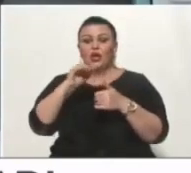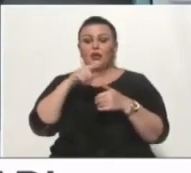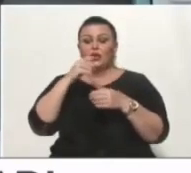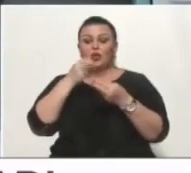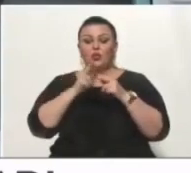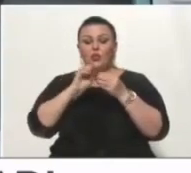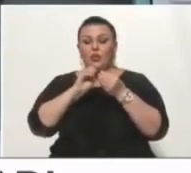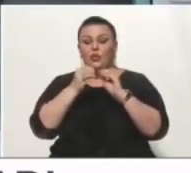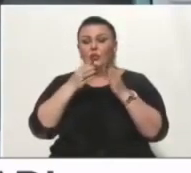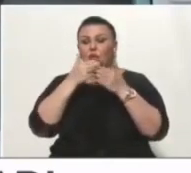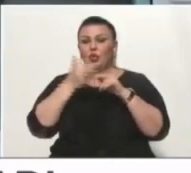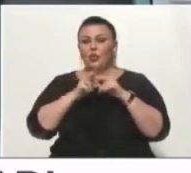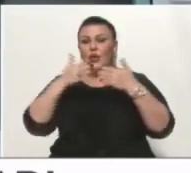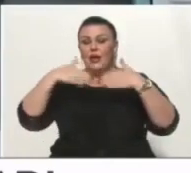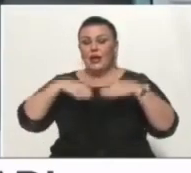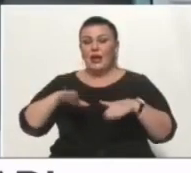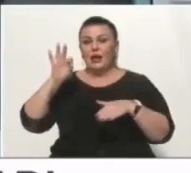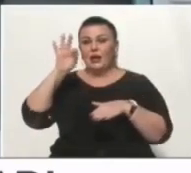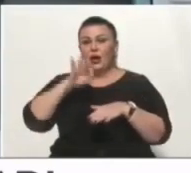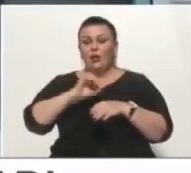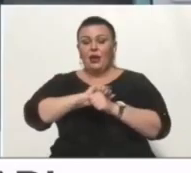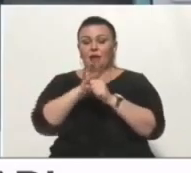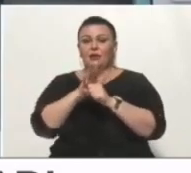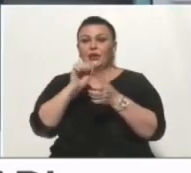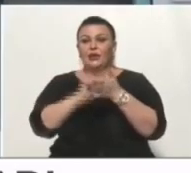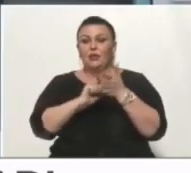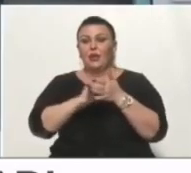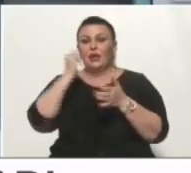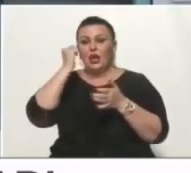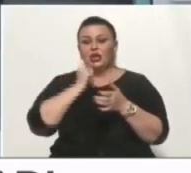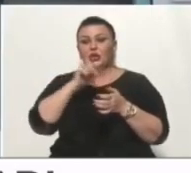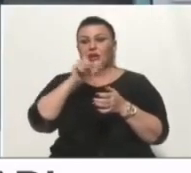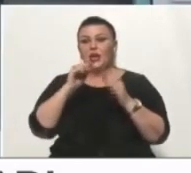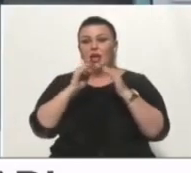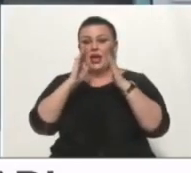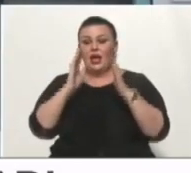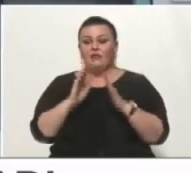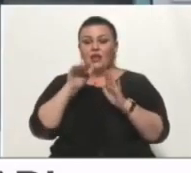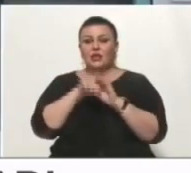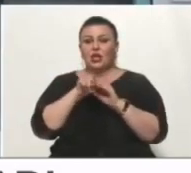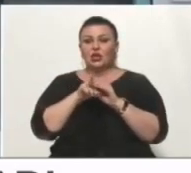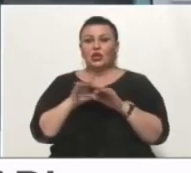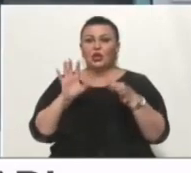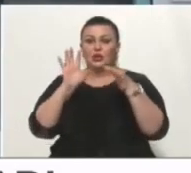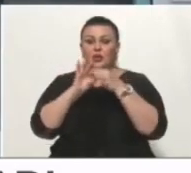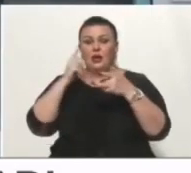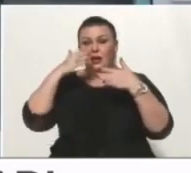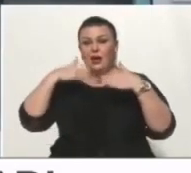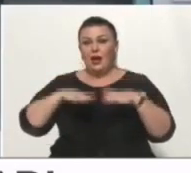olmadığını bildirirlər. Bu qərara görə, yəni pandemiya səbəbindən yaşlı insanların evlərindən seçkilərə qatılması